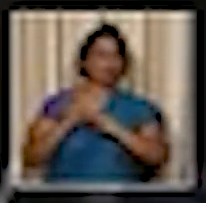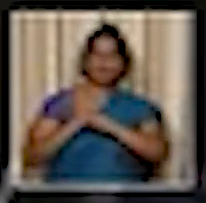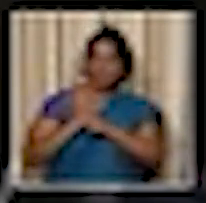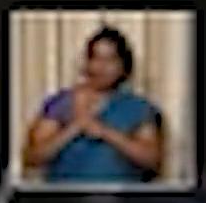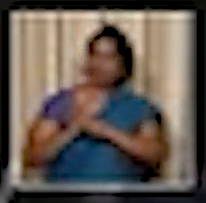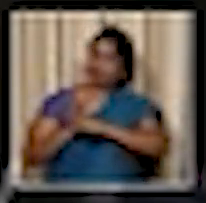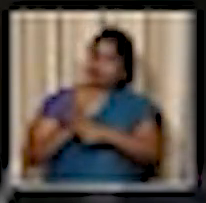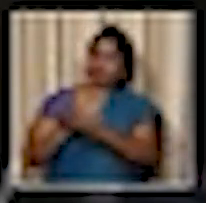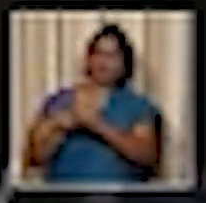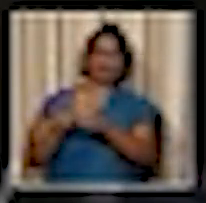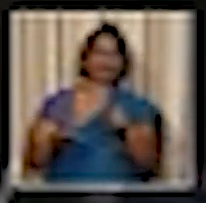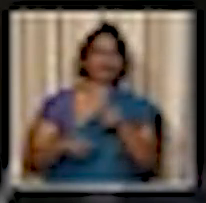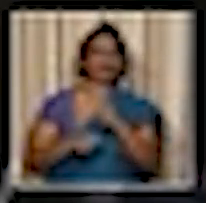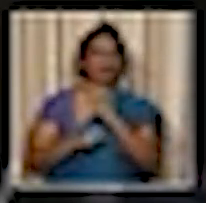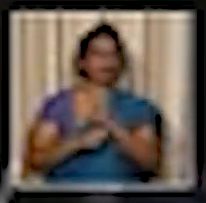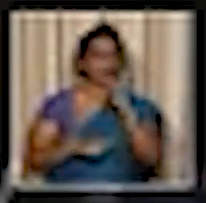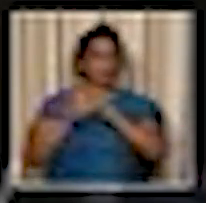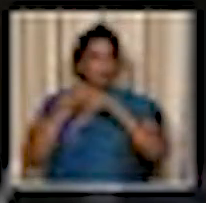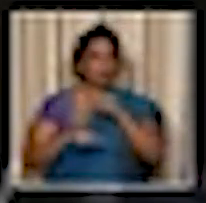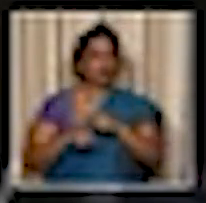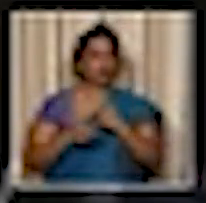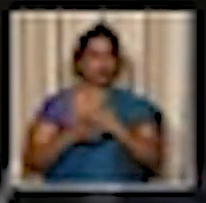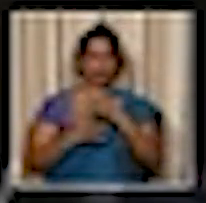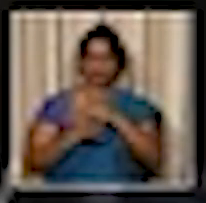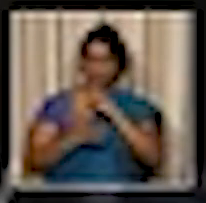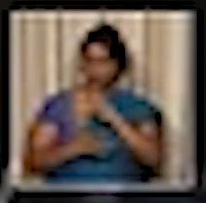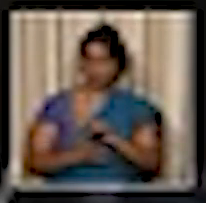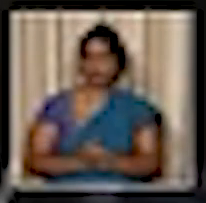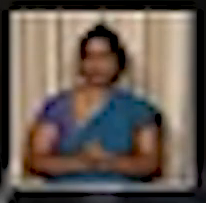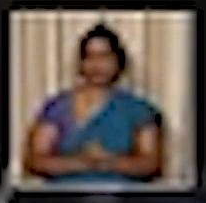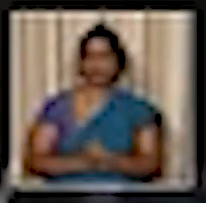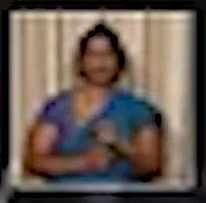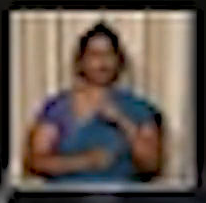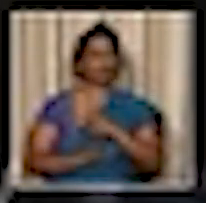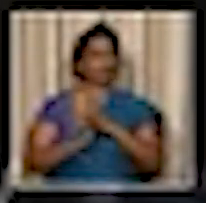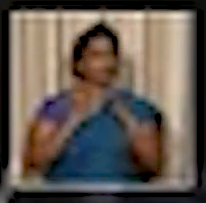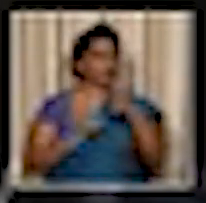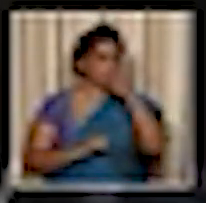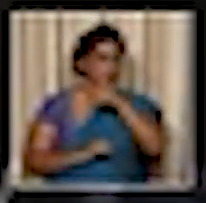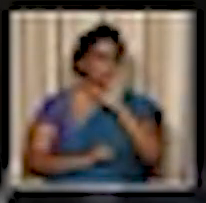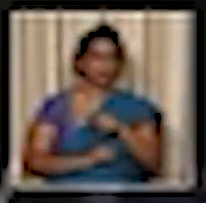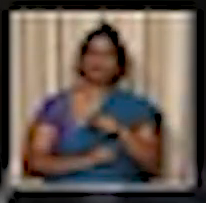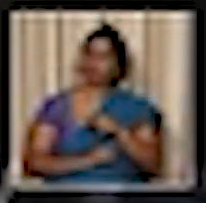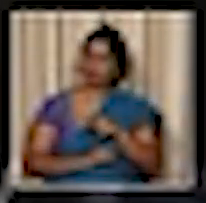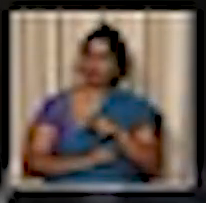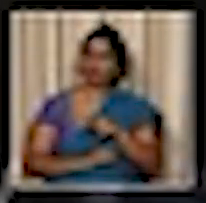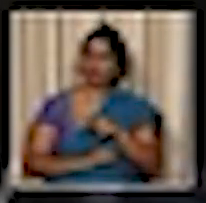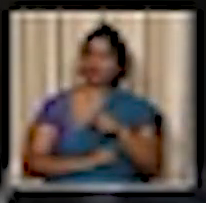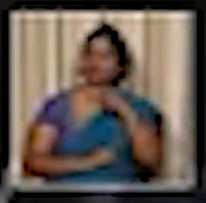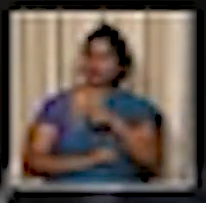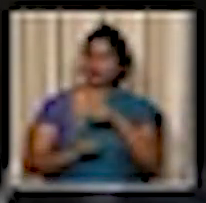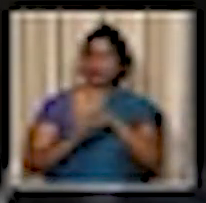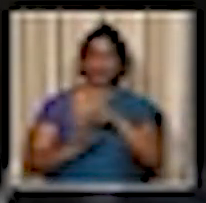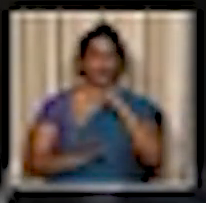බව රජයේ රස පරීක්ෂකවරයා වාර්තා කොට තිබෙනවා. එහි බරපතල වංචාවක් සිදුවී ඇති නමුත් ඒ